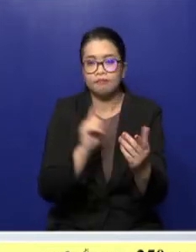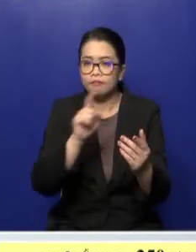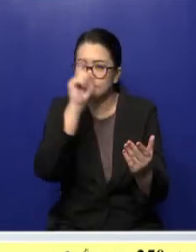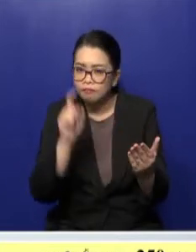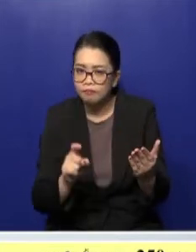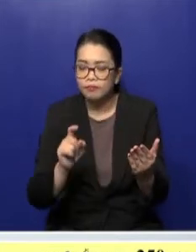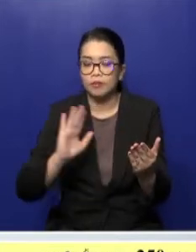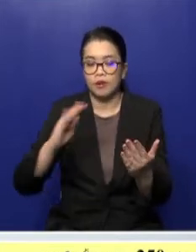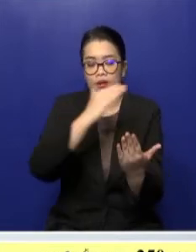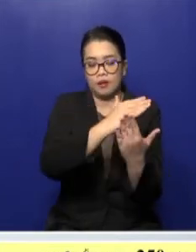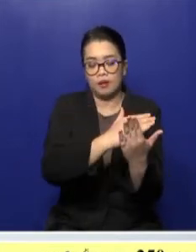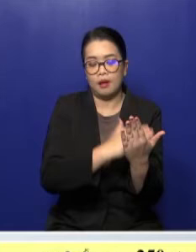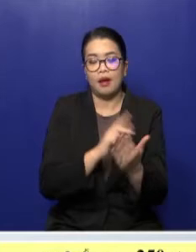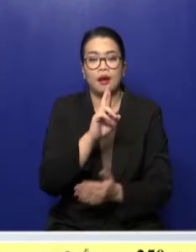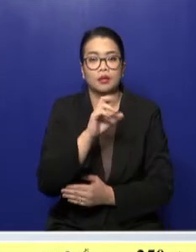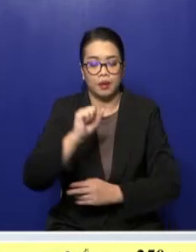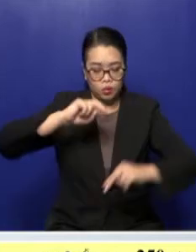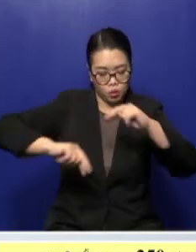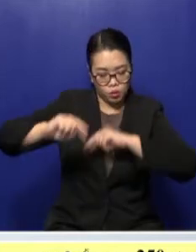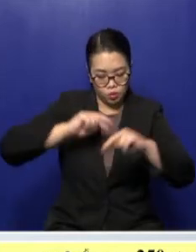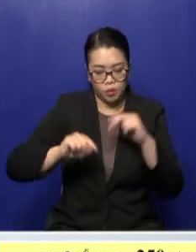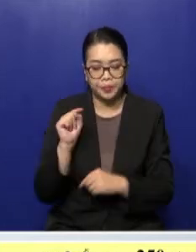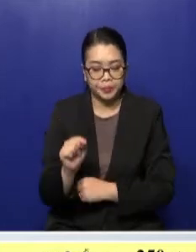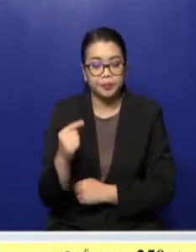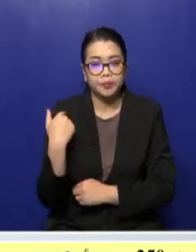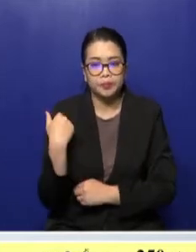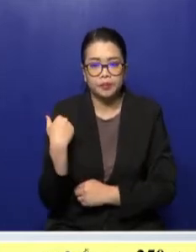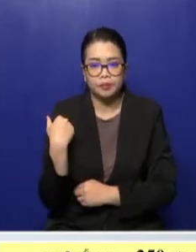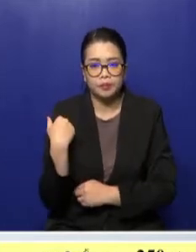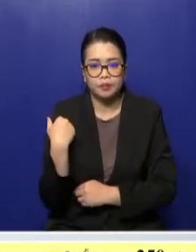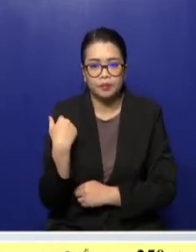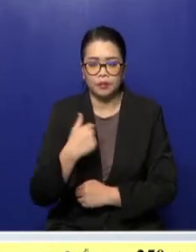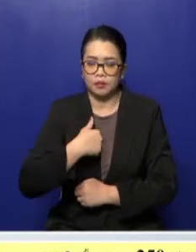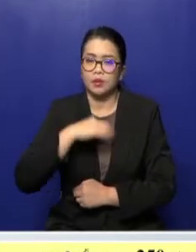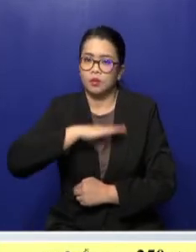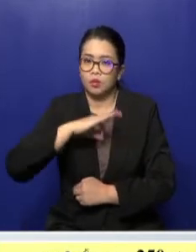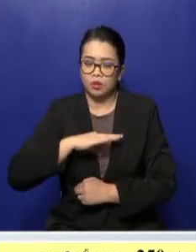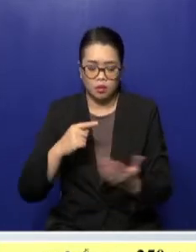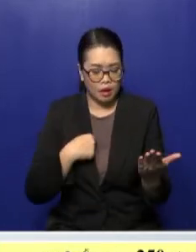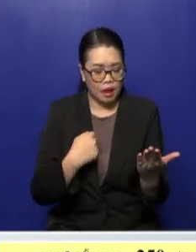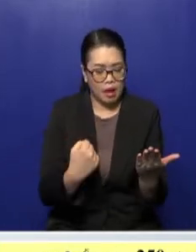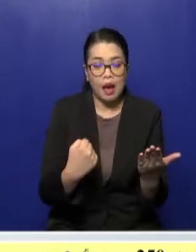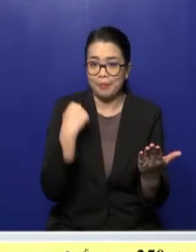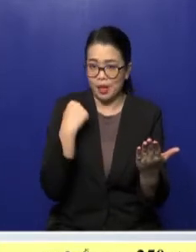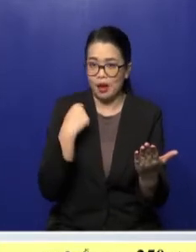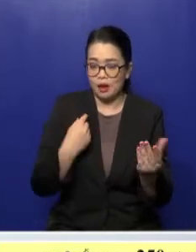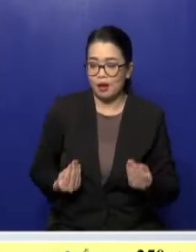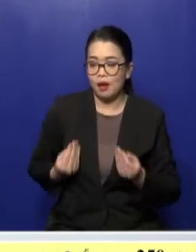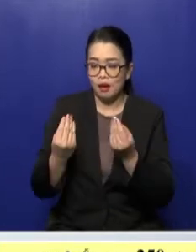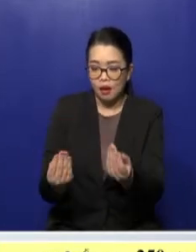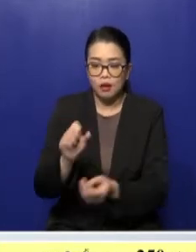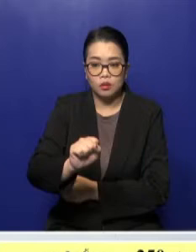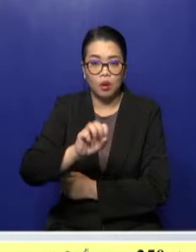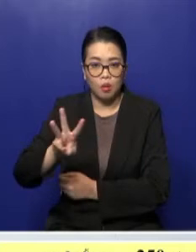เช่นกันก็คือการที่มาให้อำนาจวุฒิสภา